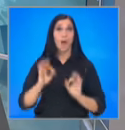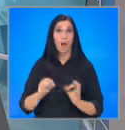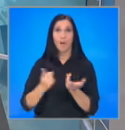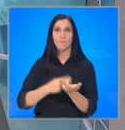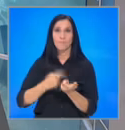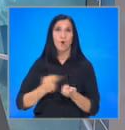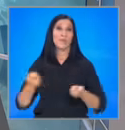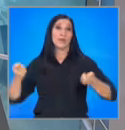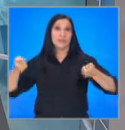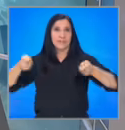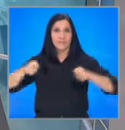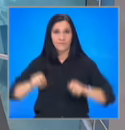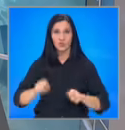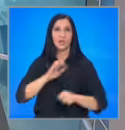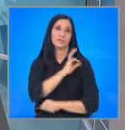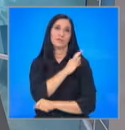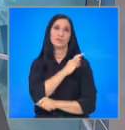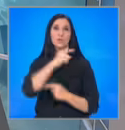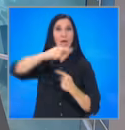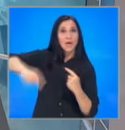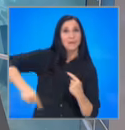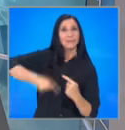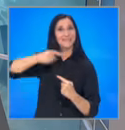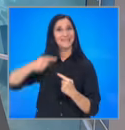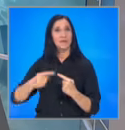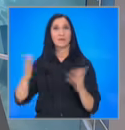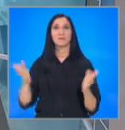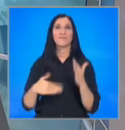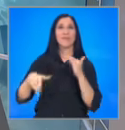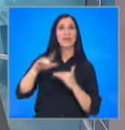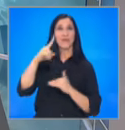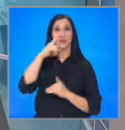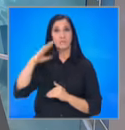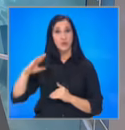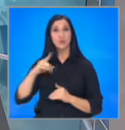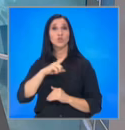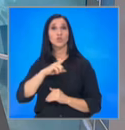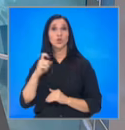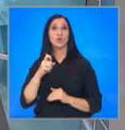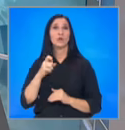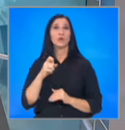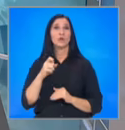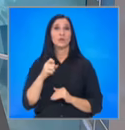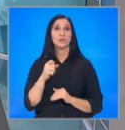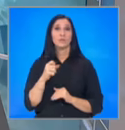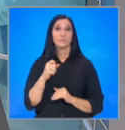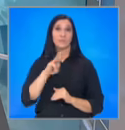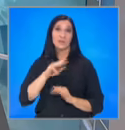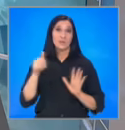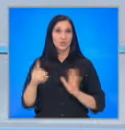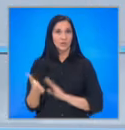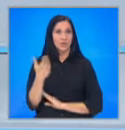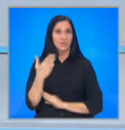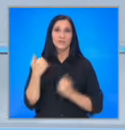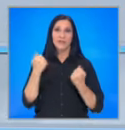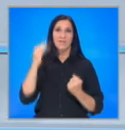Така броят на завършилите вакцинационния цикъл става над 1 136 000.